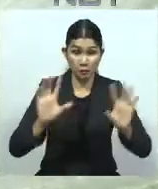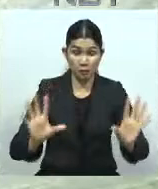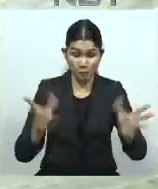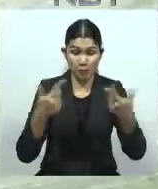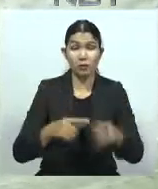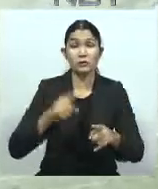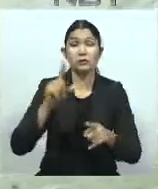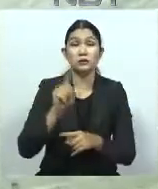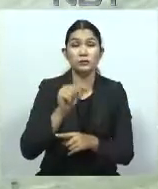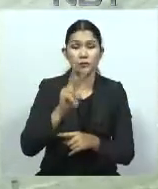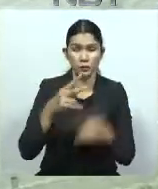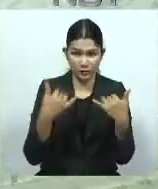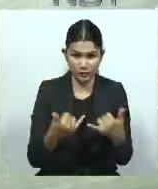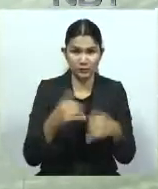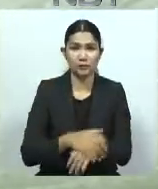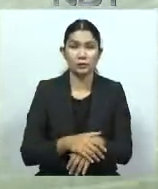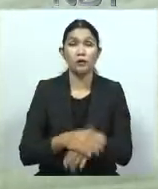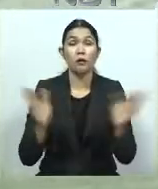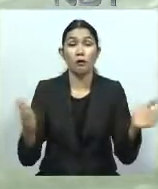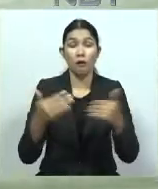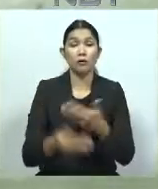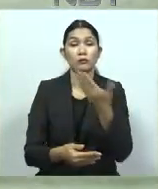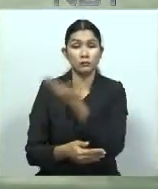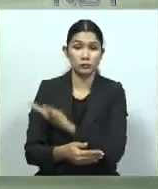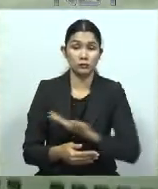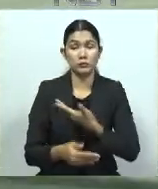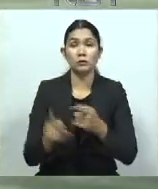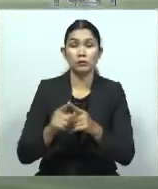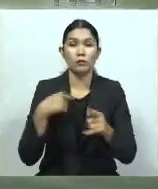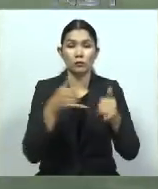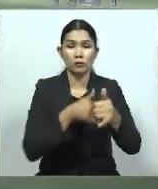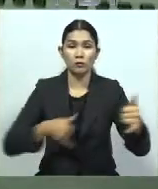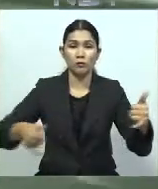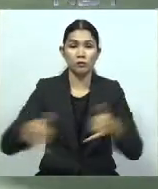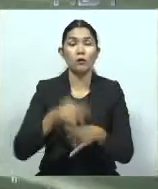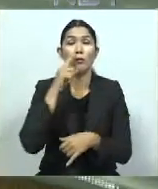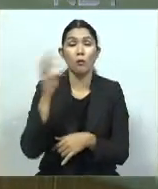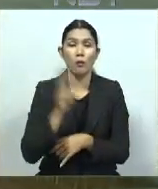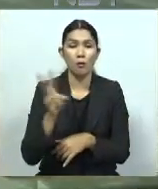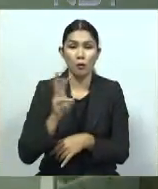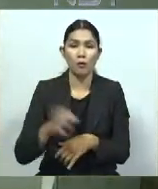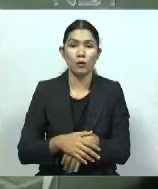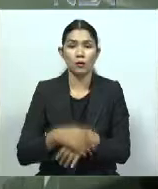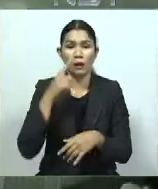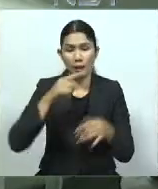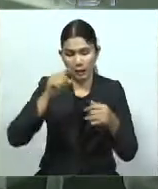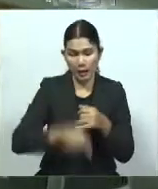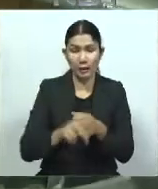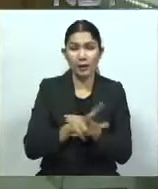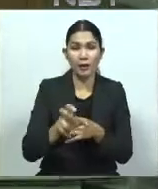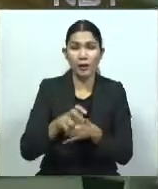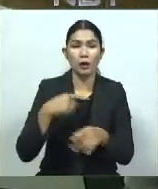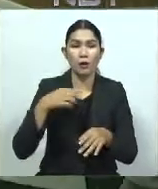นนี้โดยห้องจันทรานี้มีที่นั่งรองรับได้600ที่นั่งบริเวณชั้นล่าง350ที่นั่งชั้นบ